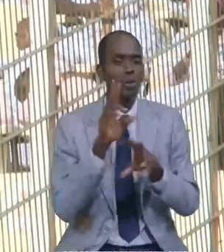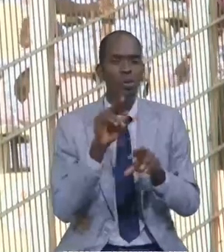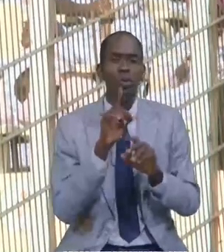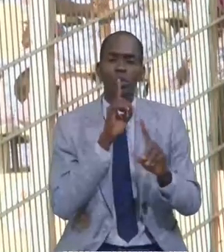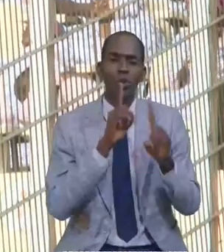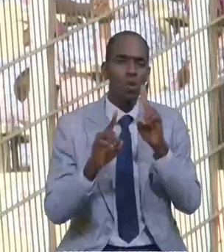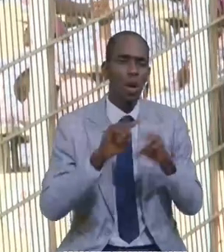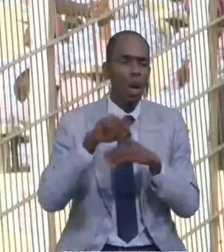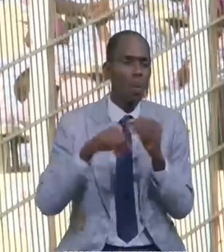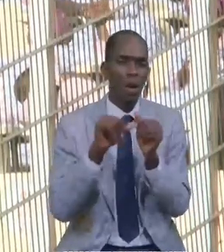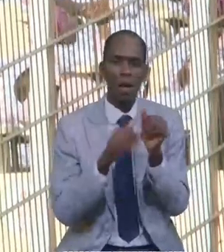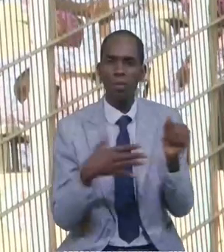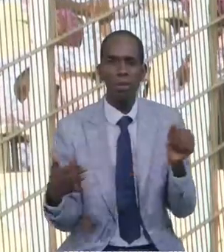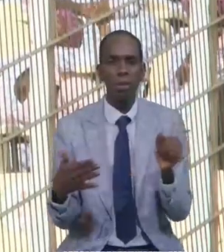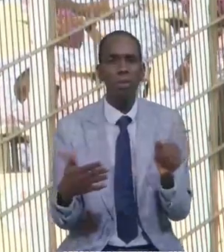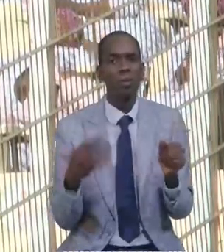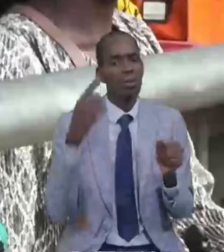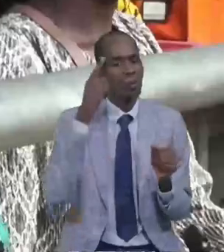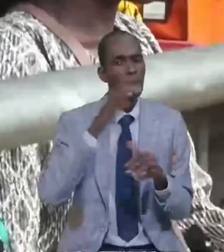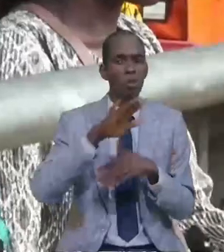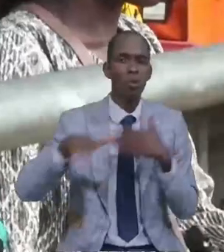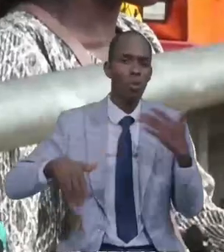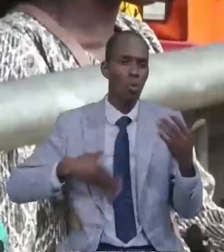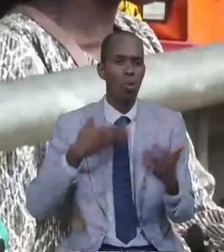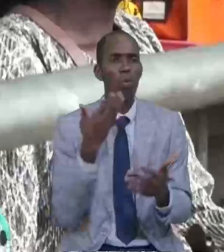pour le Christ qui nous a sauvés.